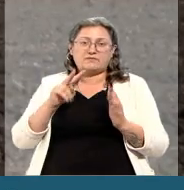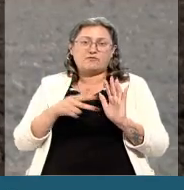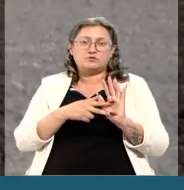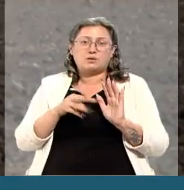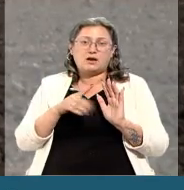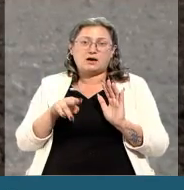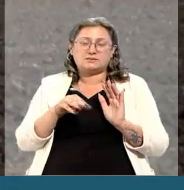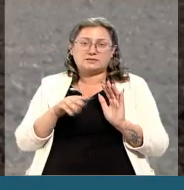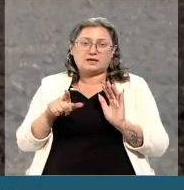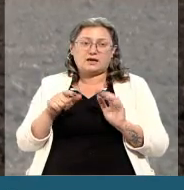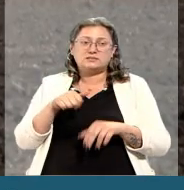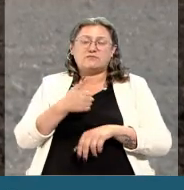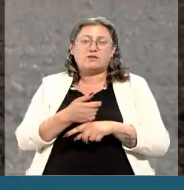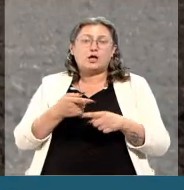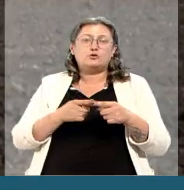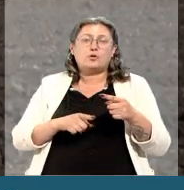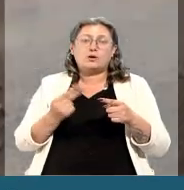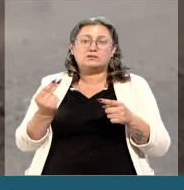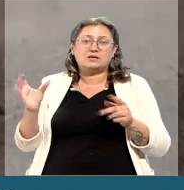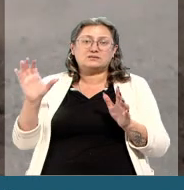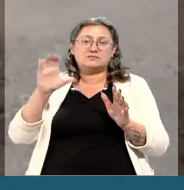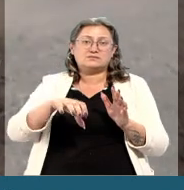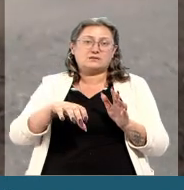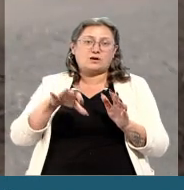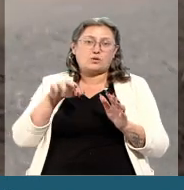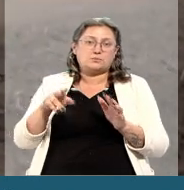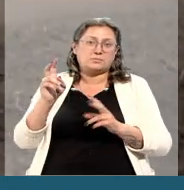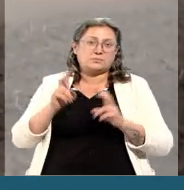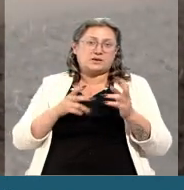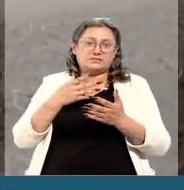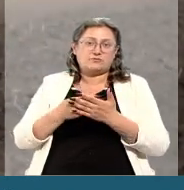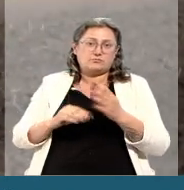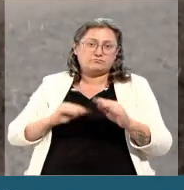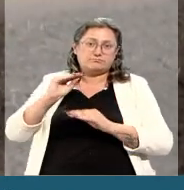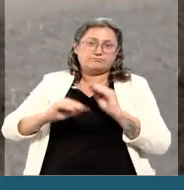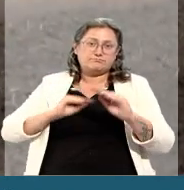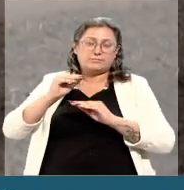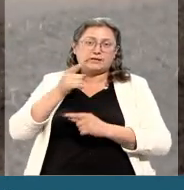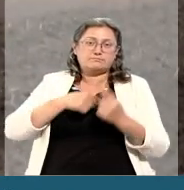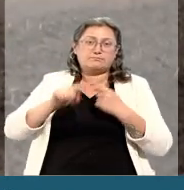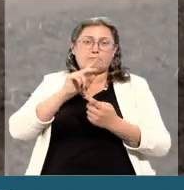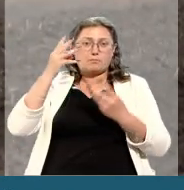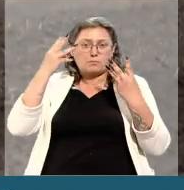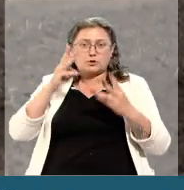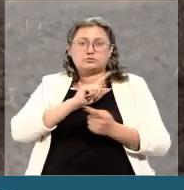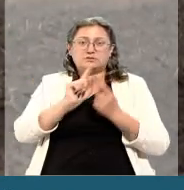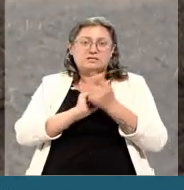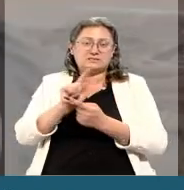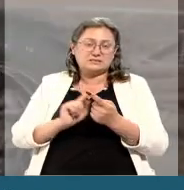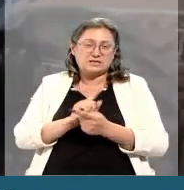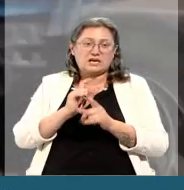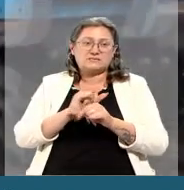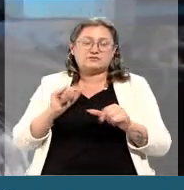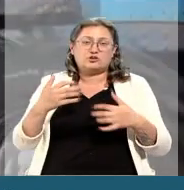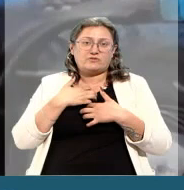техникасын жаңғыртуға, мал шаруашылығын дамыту мен нарықтық бәсекеге түсуге бағытталған. Биыл көктемде 297,4 мың